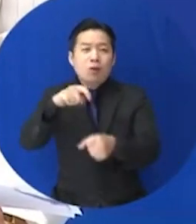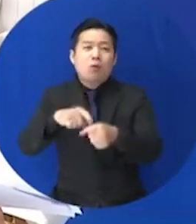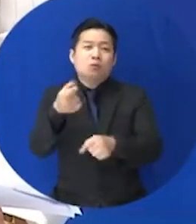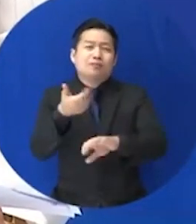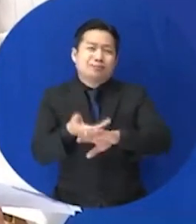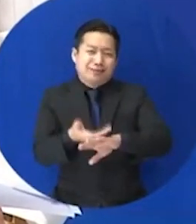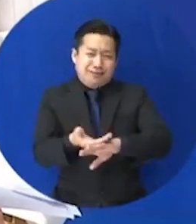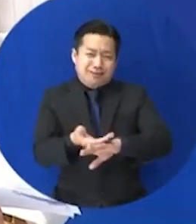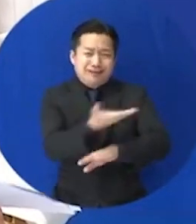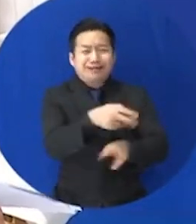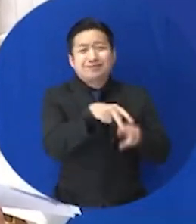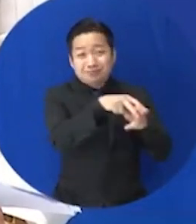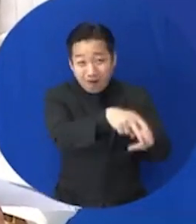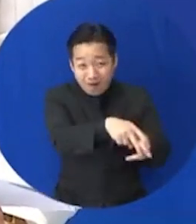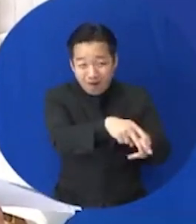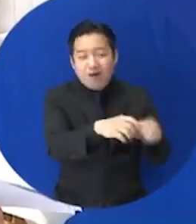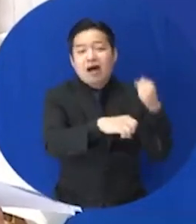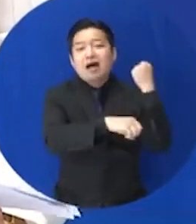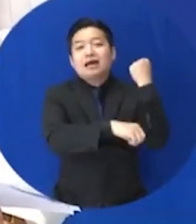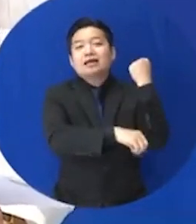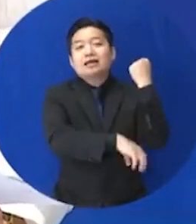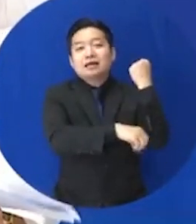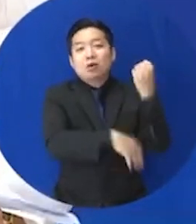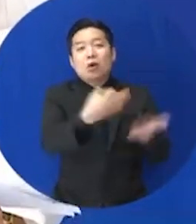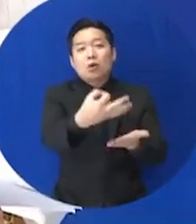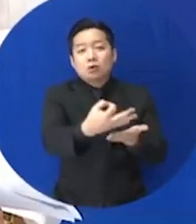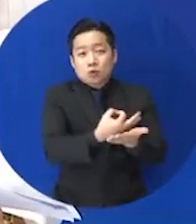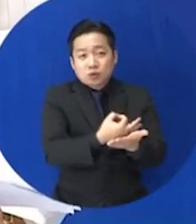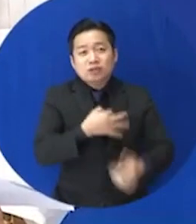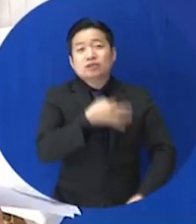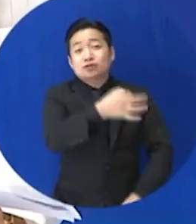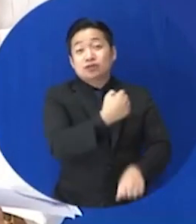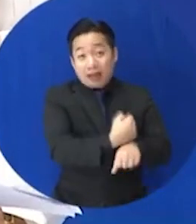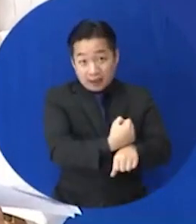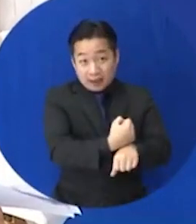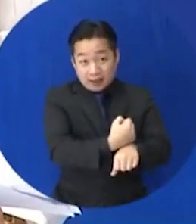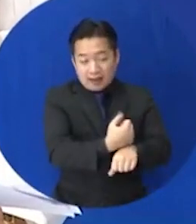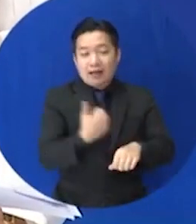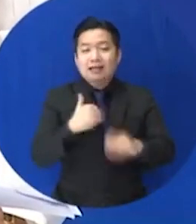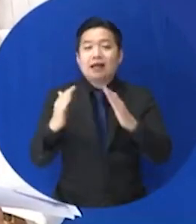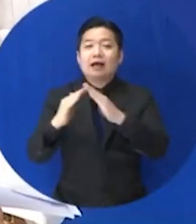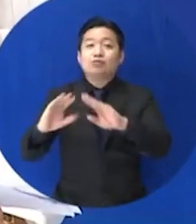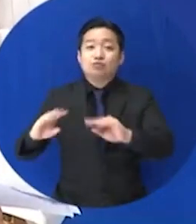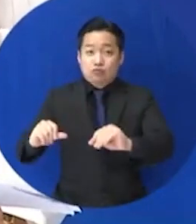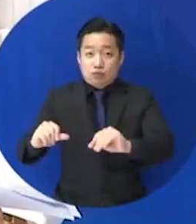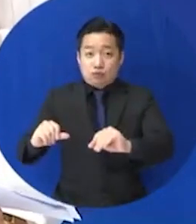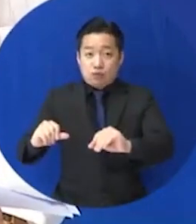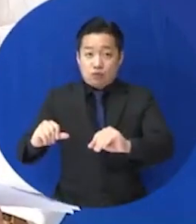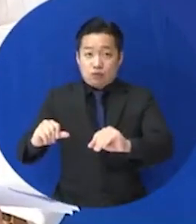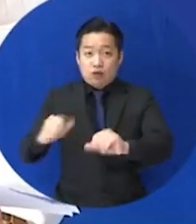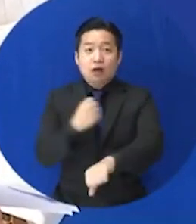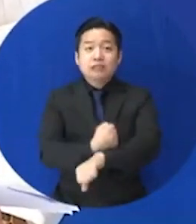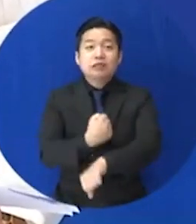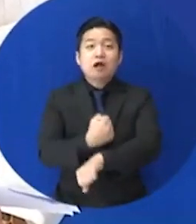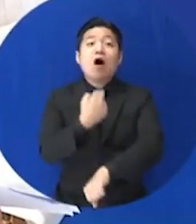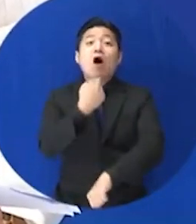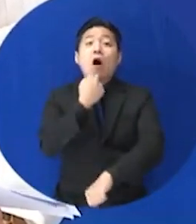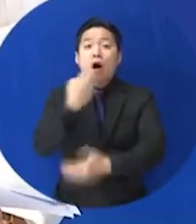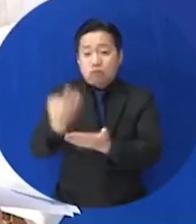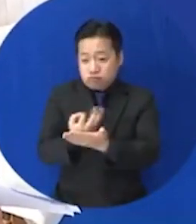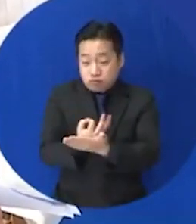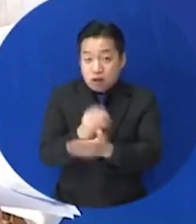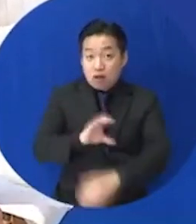다르죠. 후보님은 기본소득을 주겠다 하는 것이고 저는 부동산 불로소득 투기를 원천